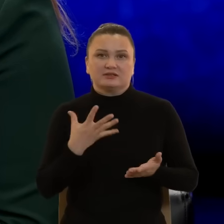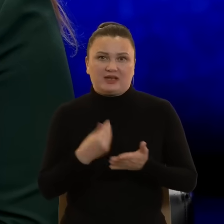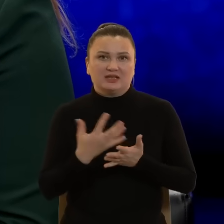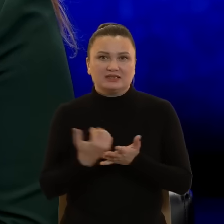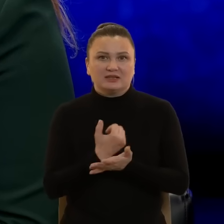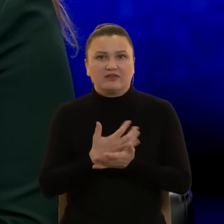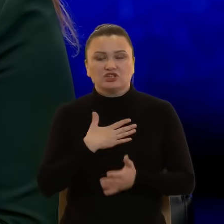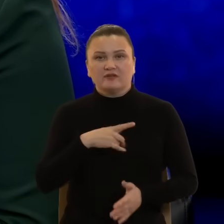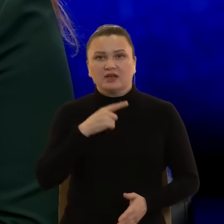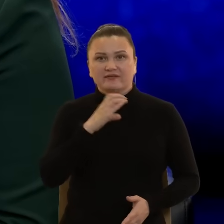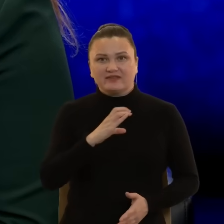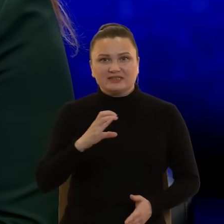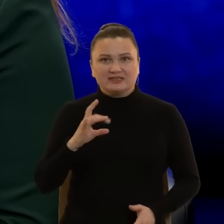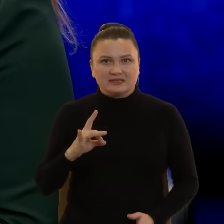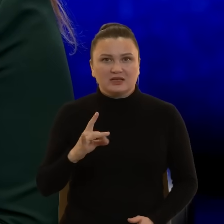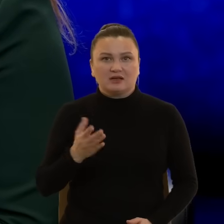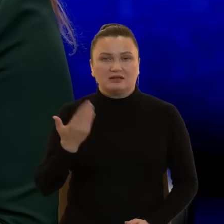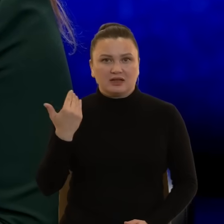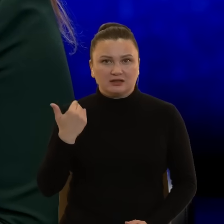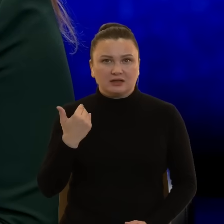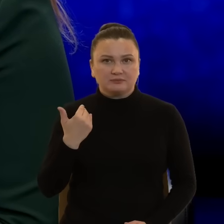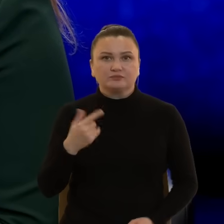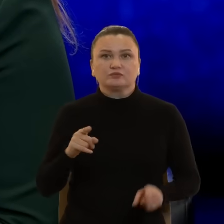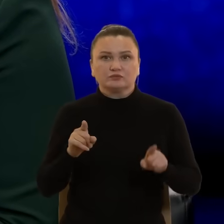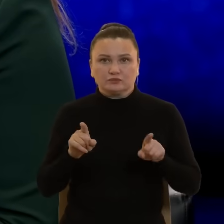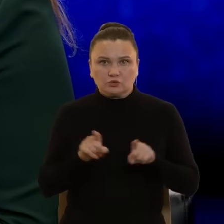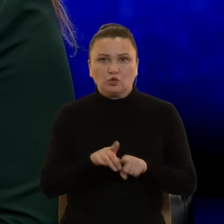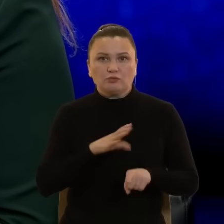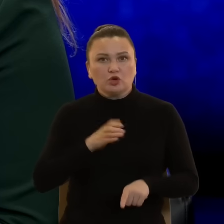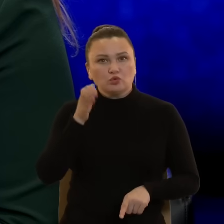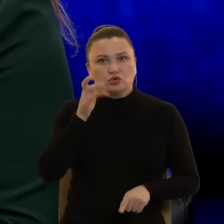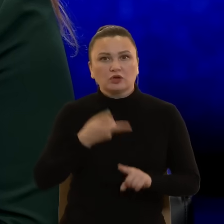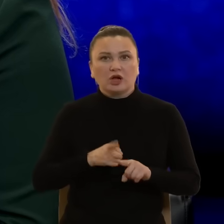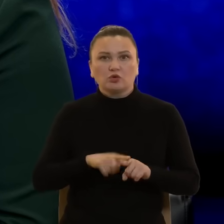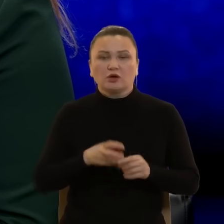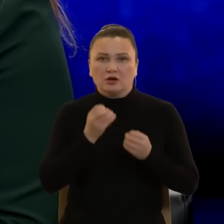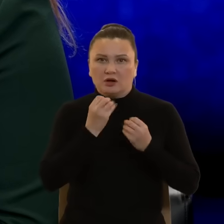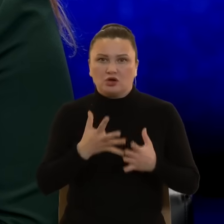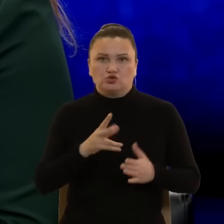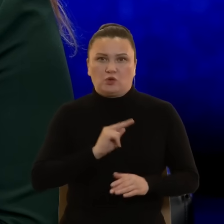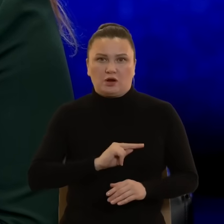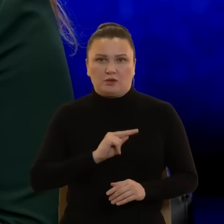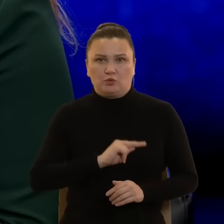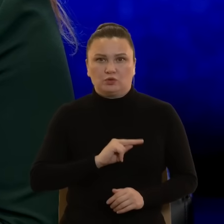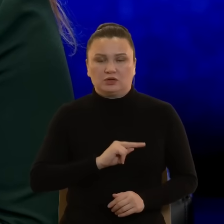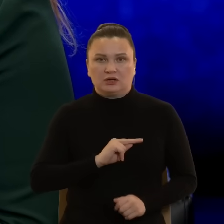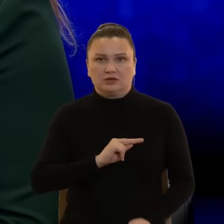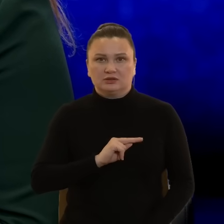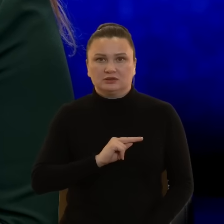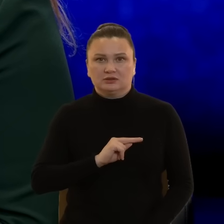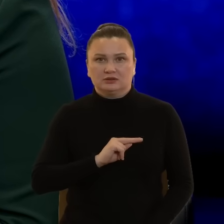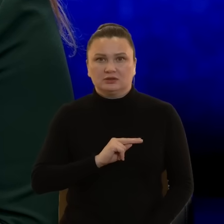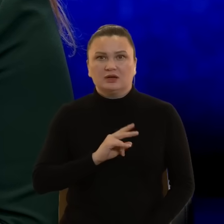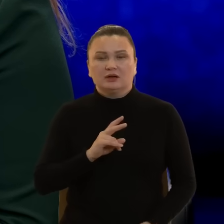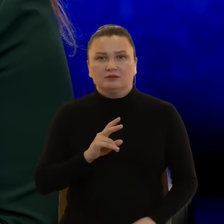нашей стране, тогда в Советском Союзе, тоже были ученые, которые эффективно работали